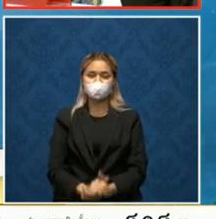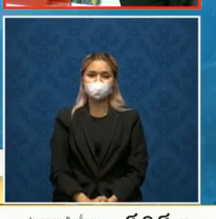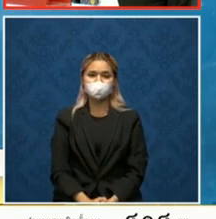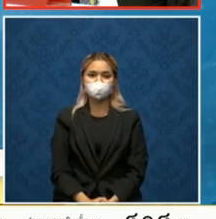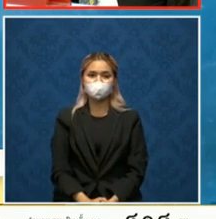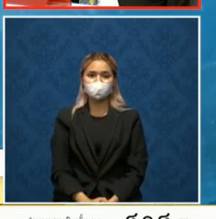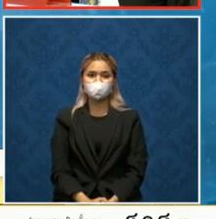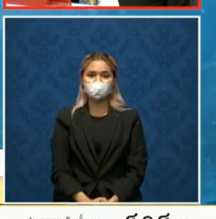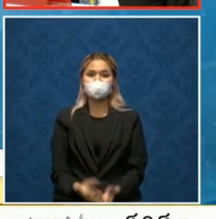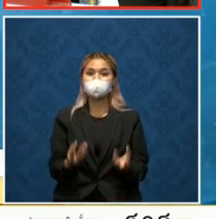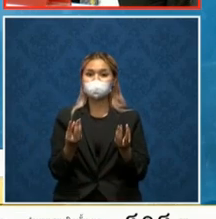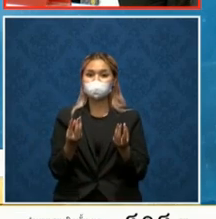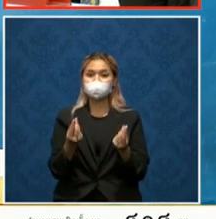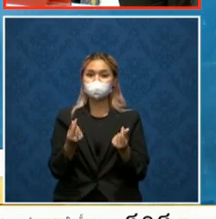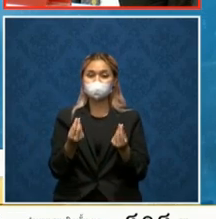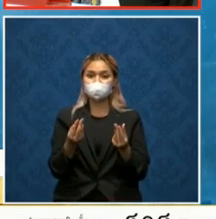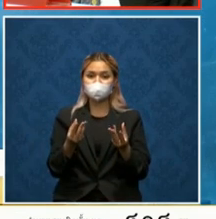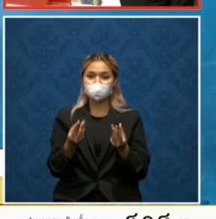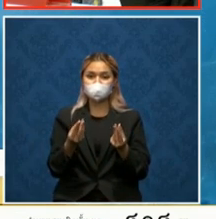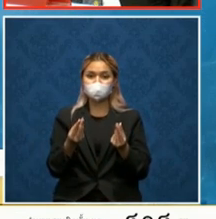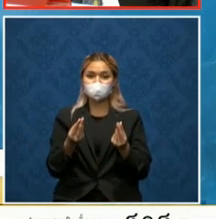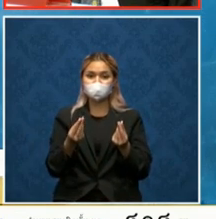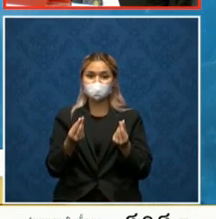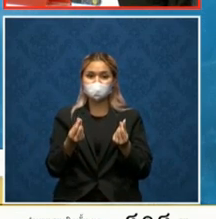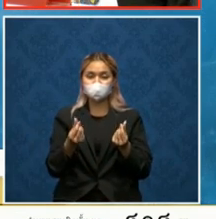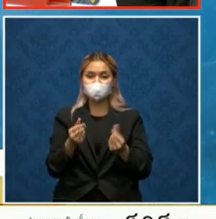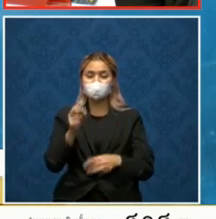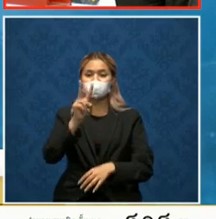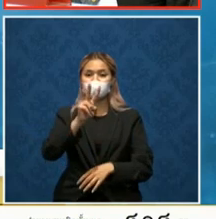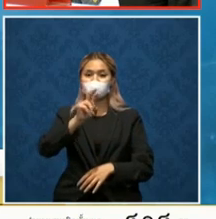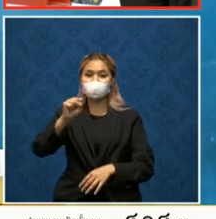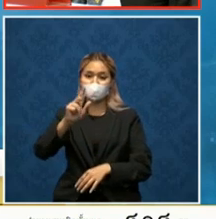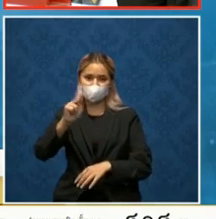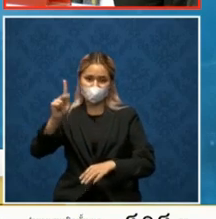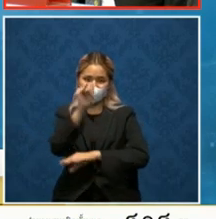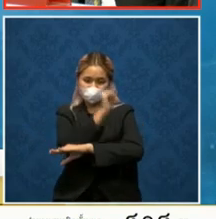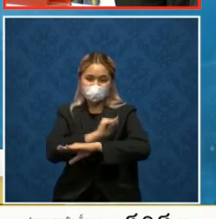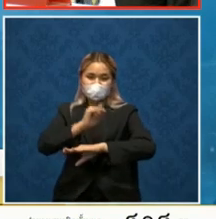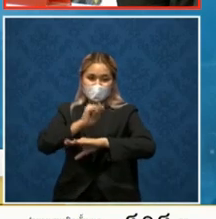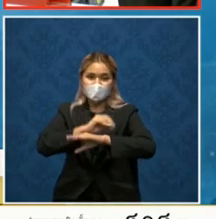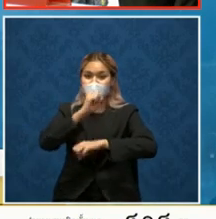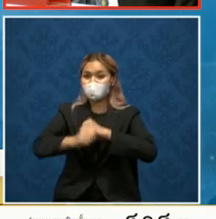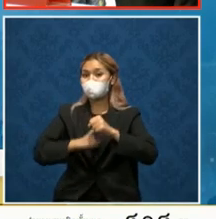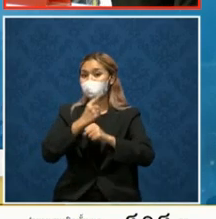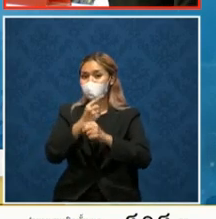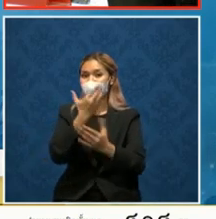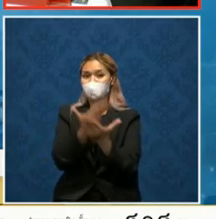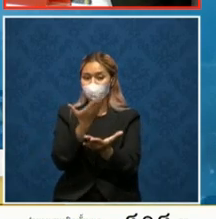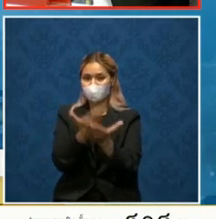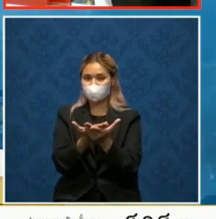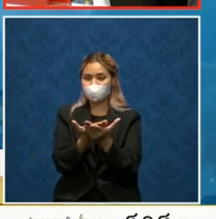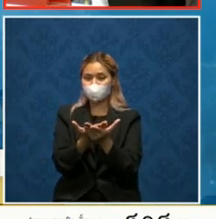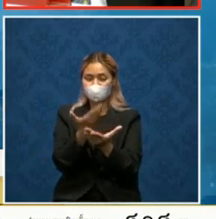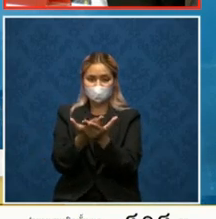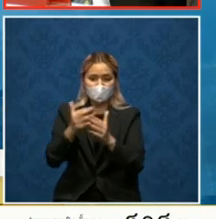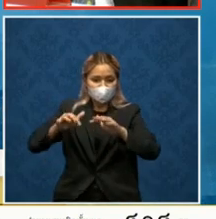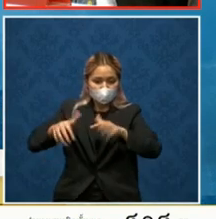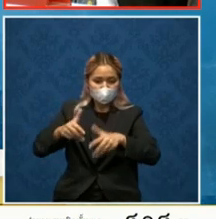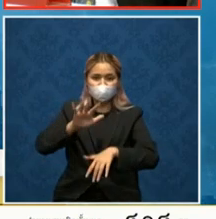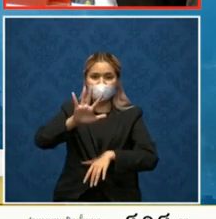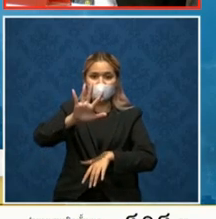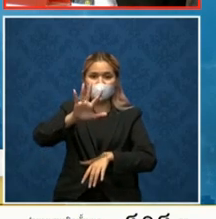ที่ดินที่ได้รับสัมปทานไปสองแสนกว่าไร่สองแสนกว่าไร่เนี่ยปีหนึ่งทำรายได้ 5,000กว่าล้าน